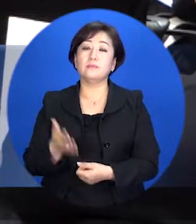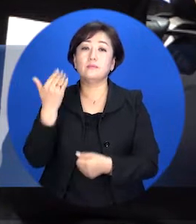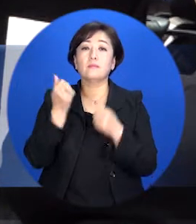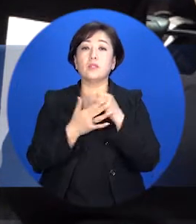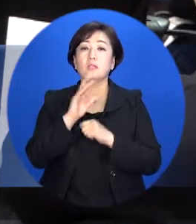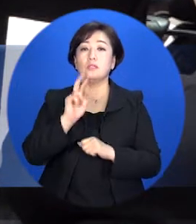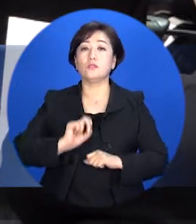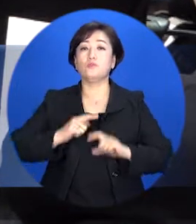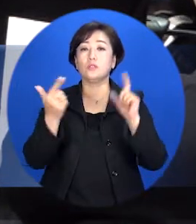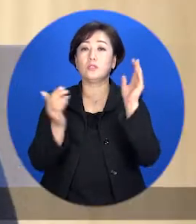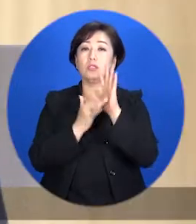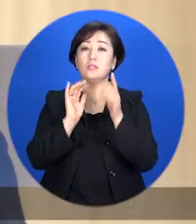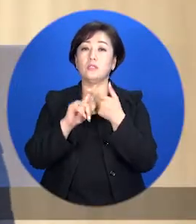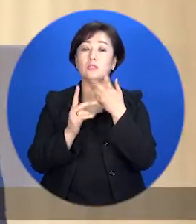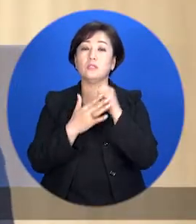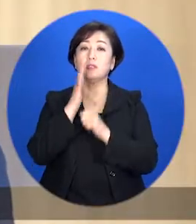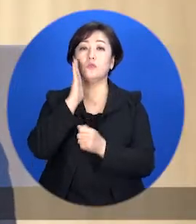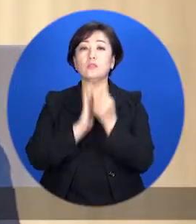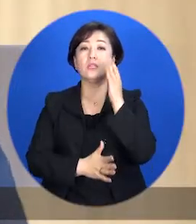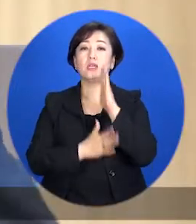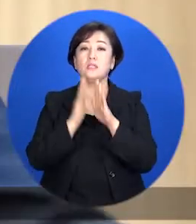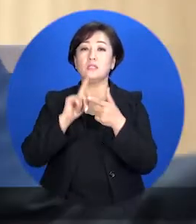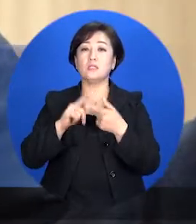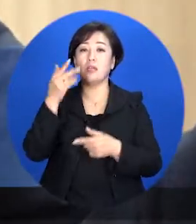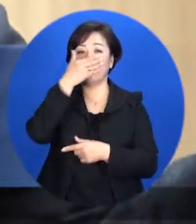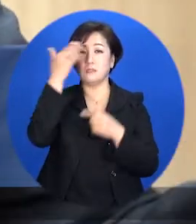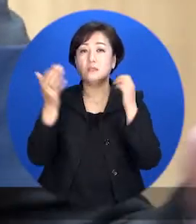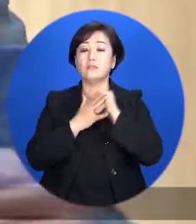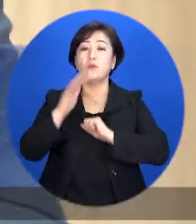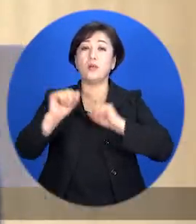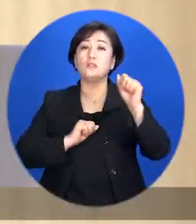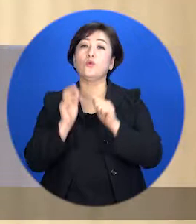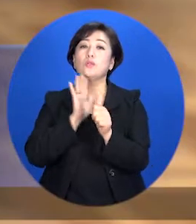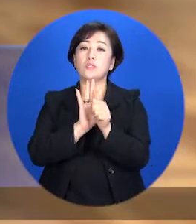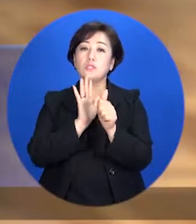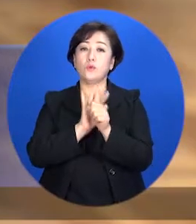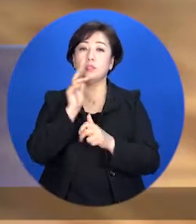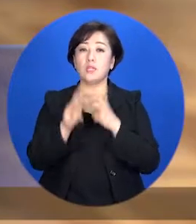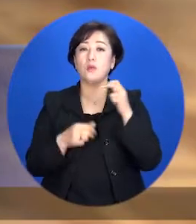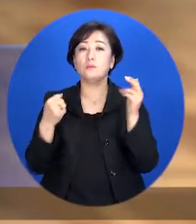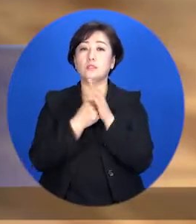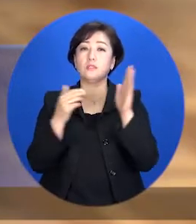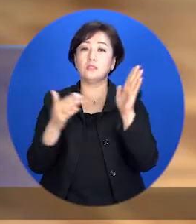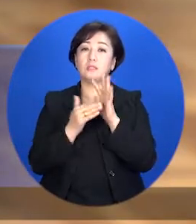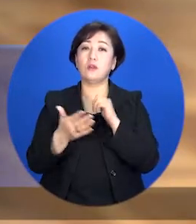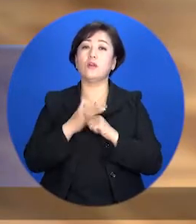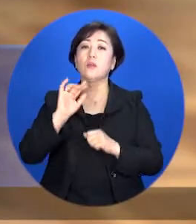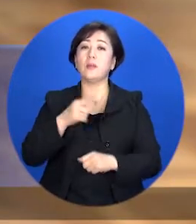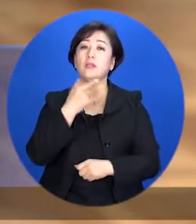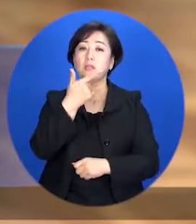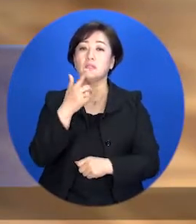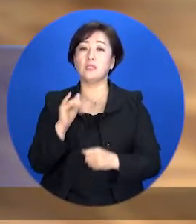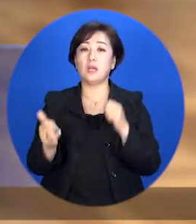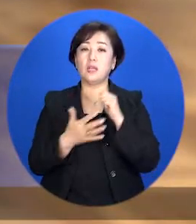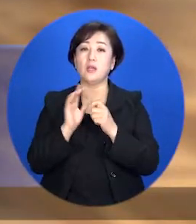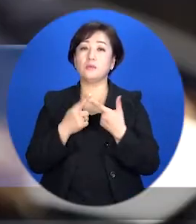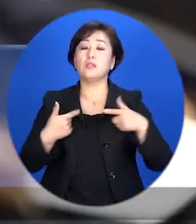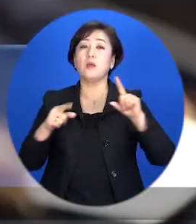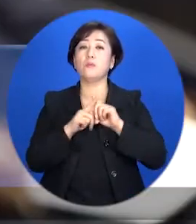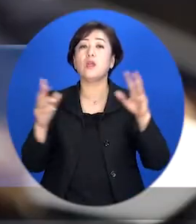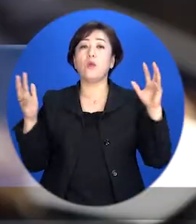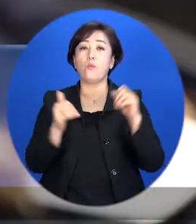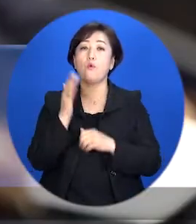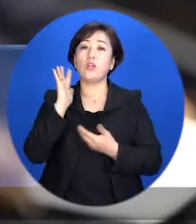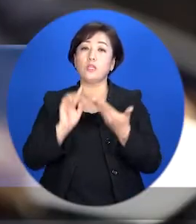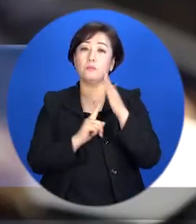지난 26일 울산시가 울산 청년 구직활동지원금 사업 선정자 106명을 대상으로 오리엔테이션을